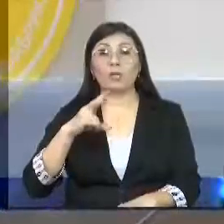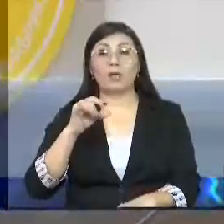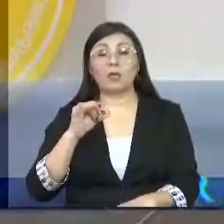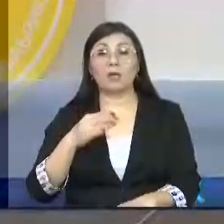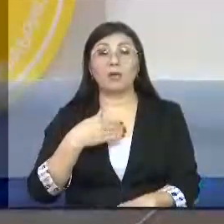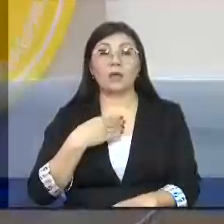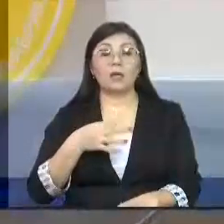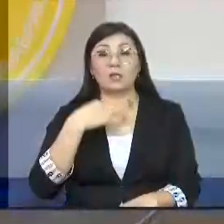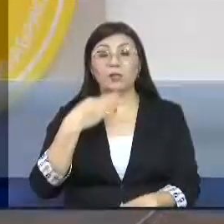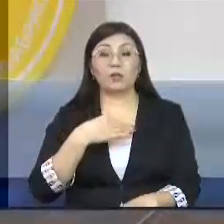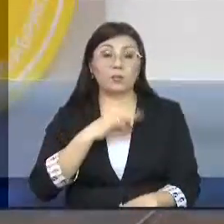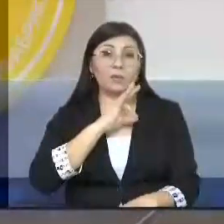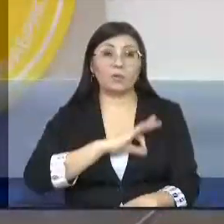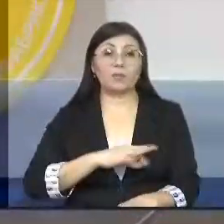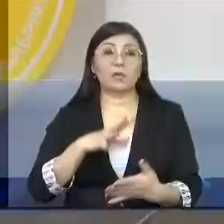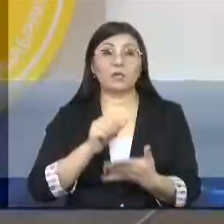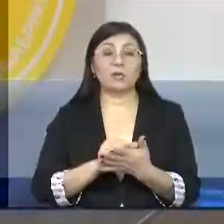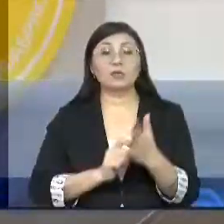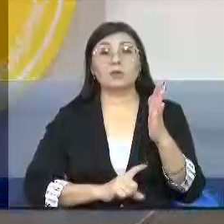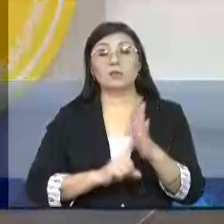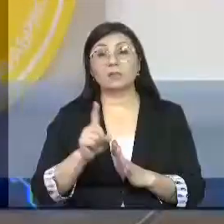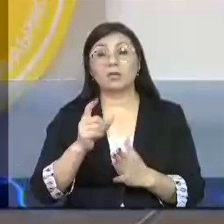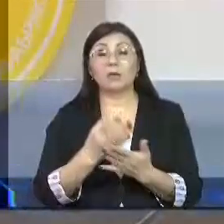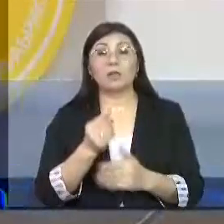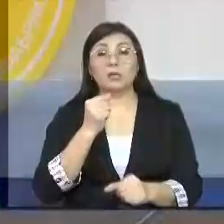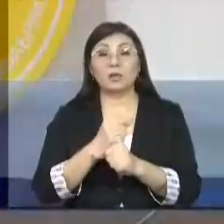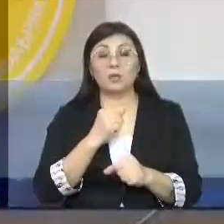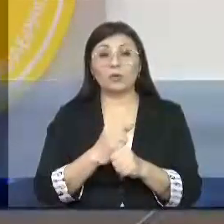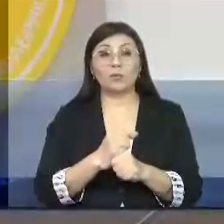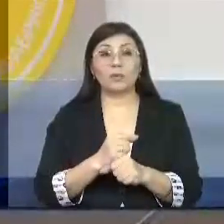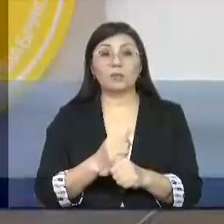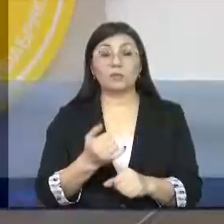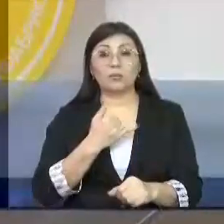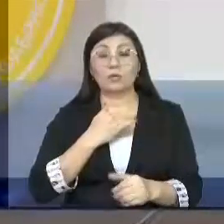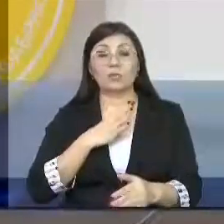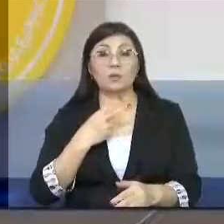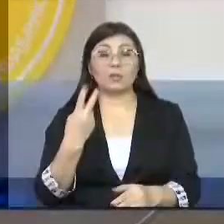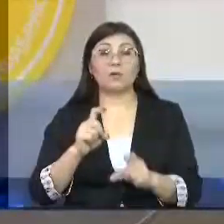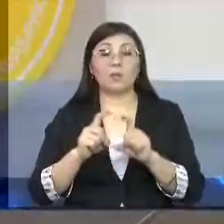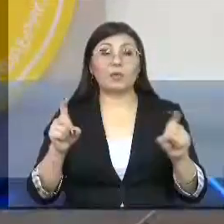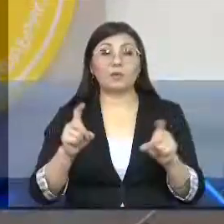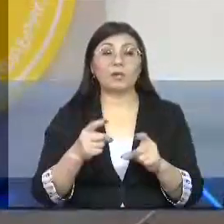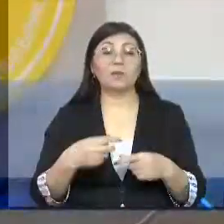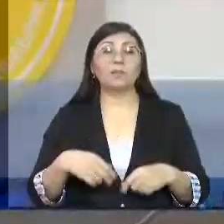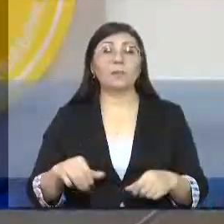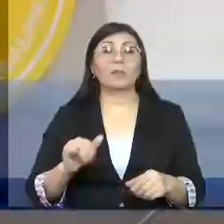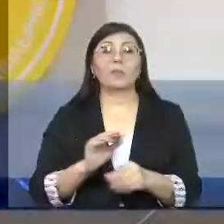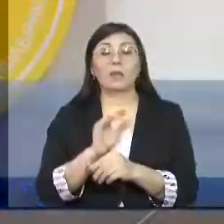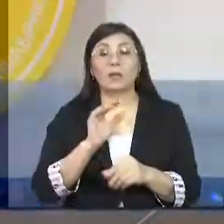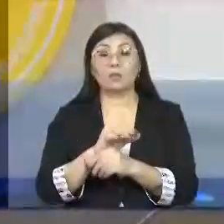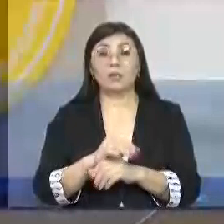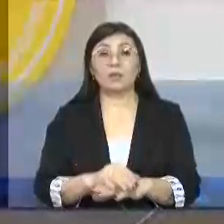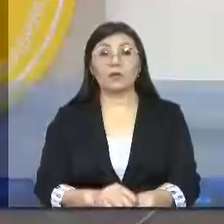мне пригодился, и я начала заниматься домашним полуфабрикатом. Вот, у нас было 2 магазина, куда мы распространяли это все. Да,